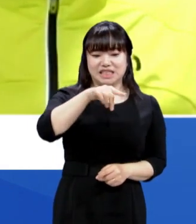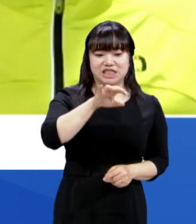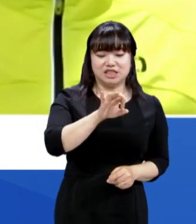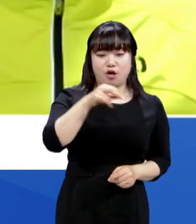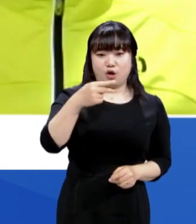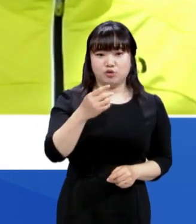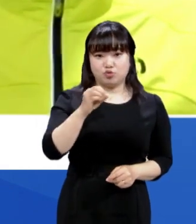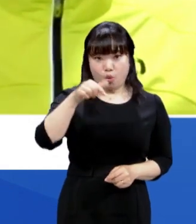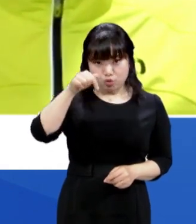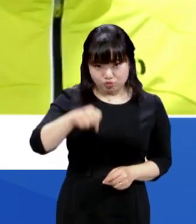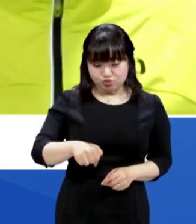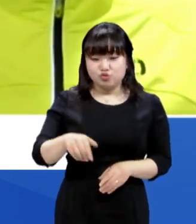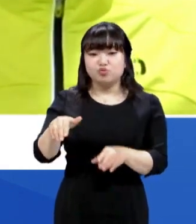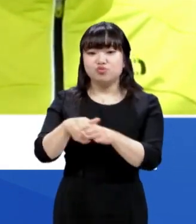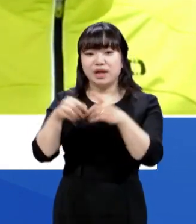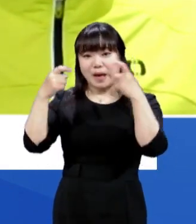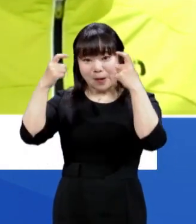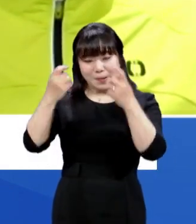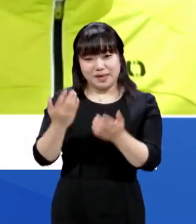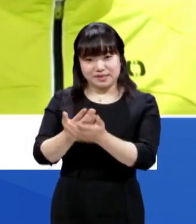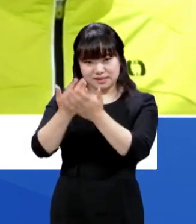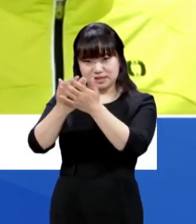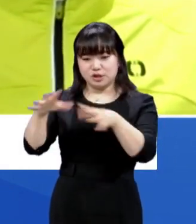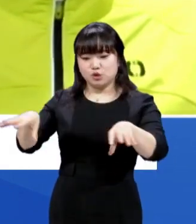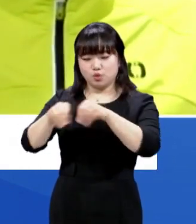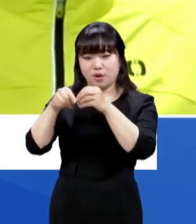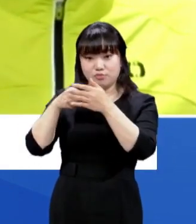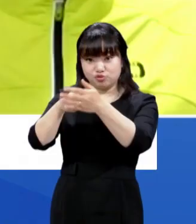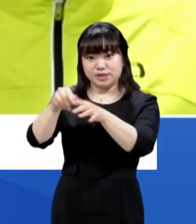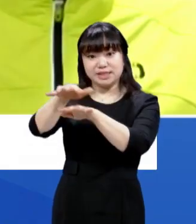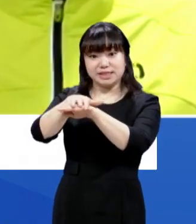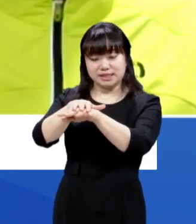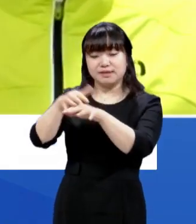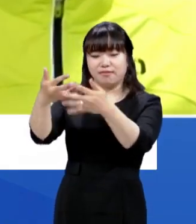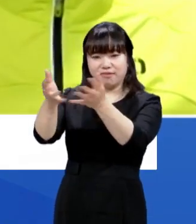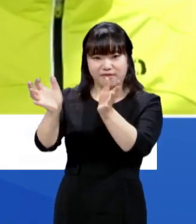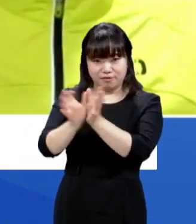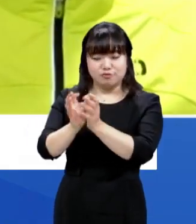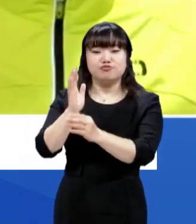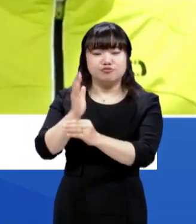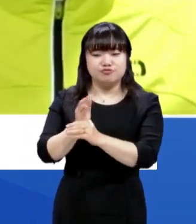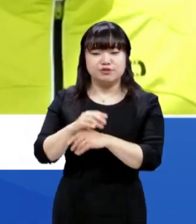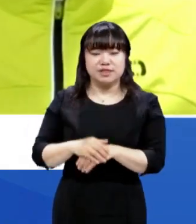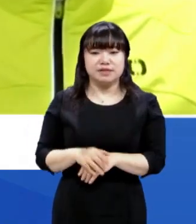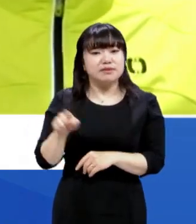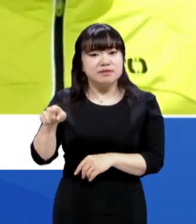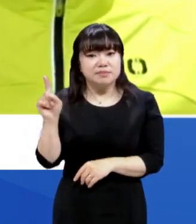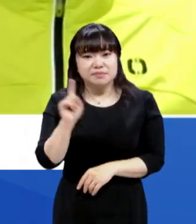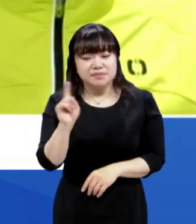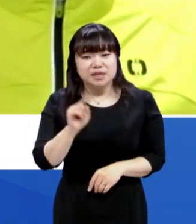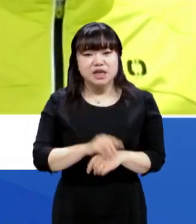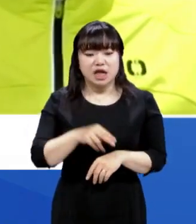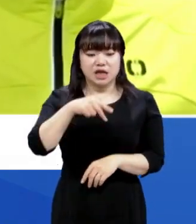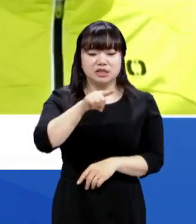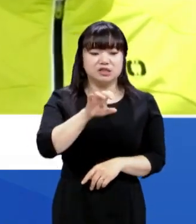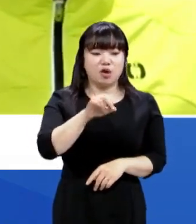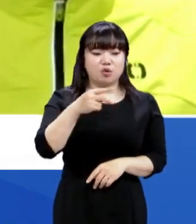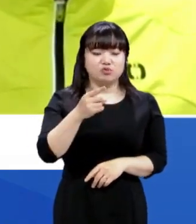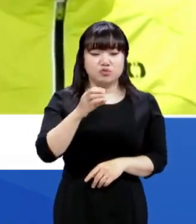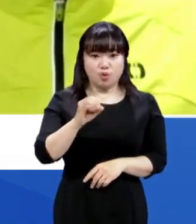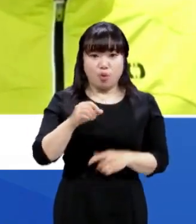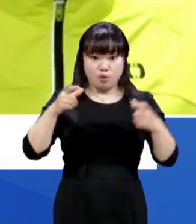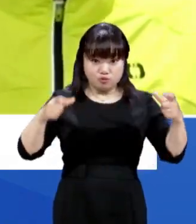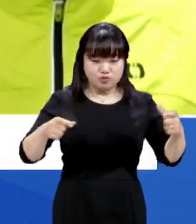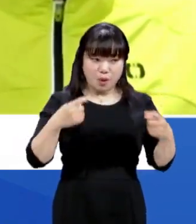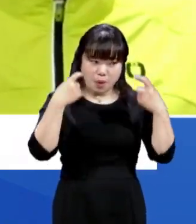문화 관광 진흥 종합지 긴 계획을 만들고 있는 중입니다 이 사업은 성동 지역의 관광